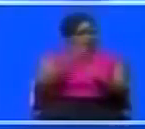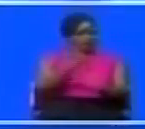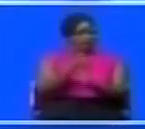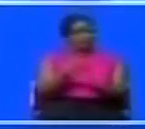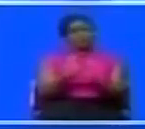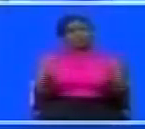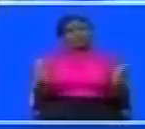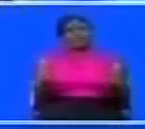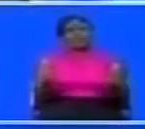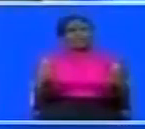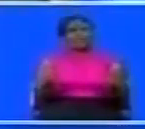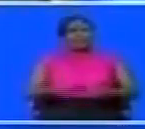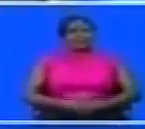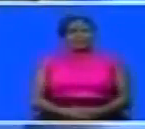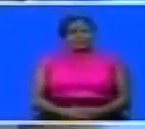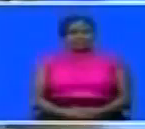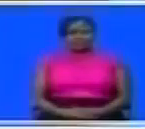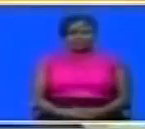duty.